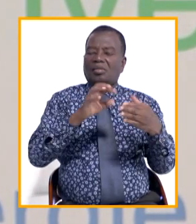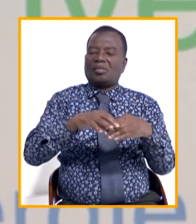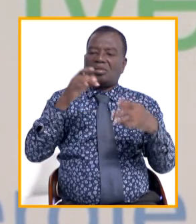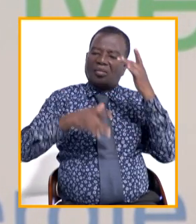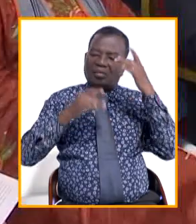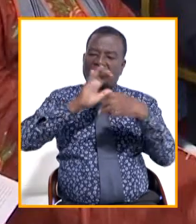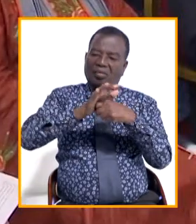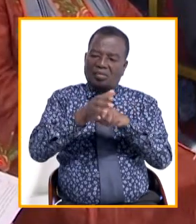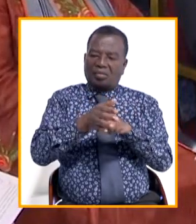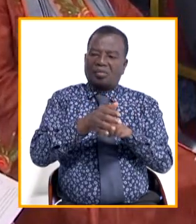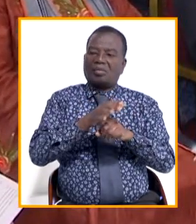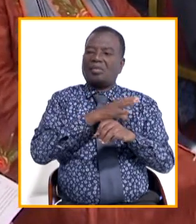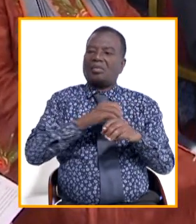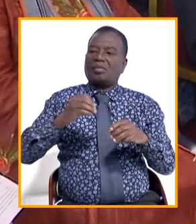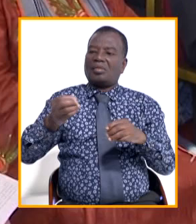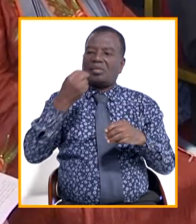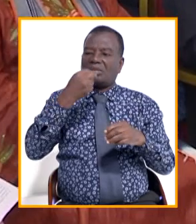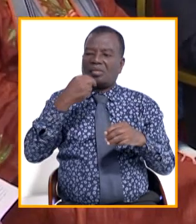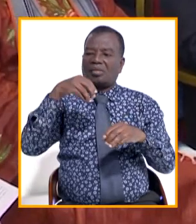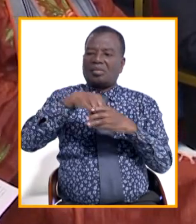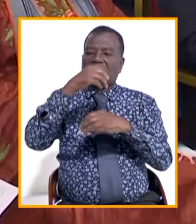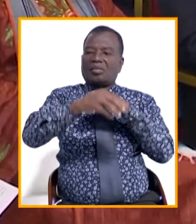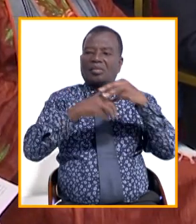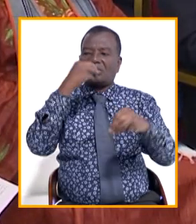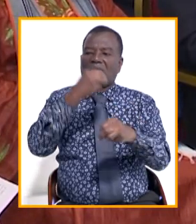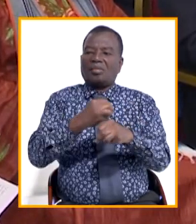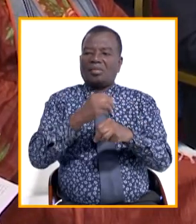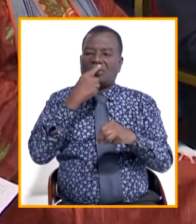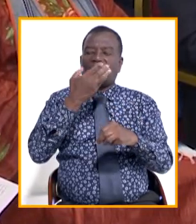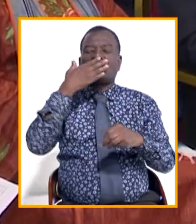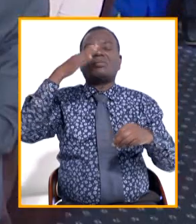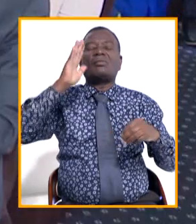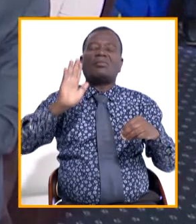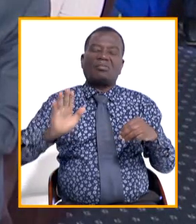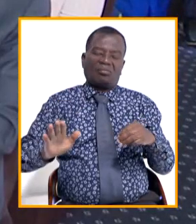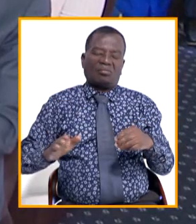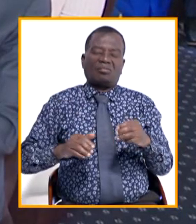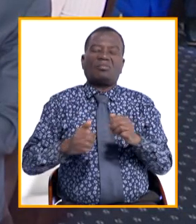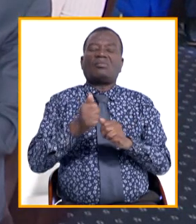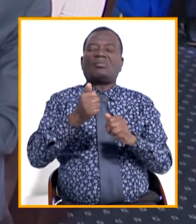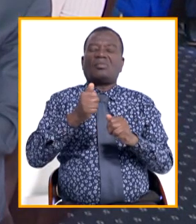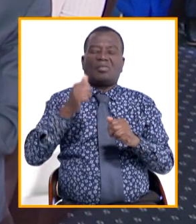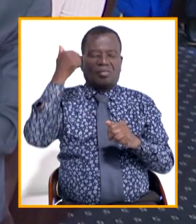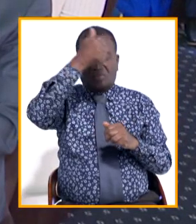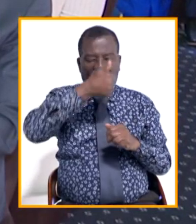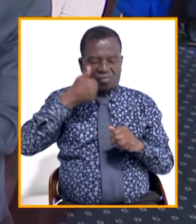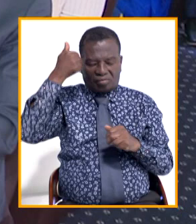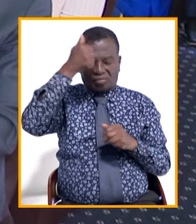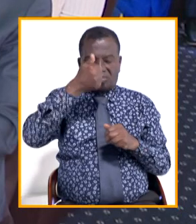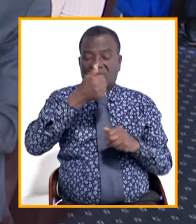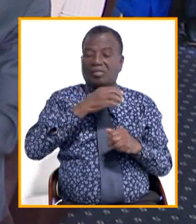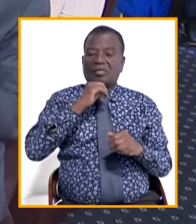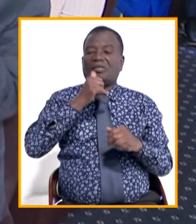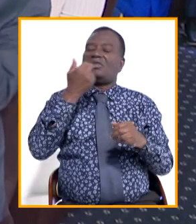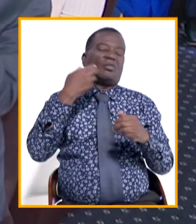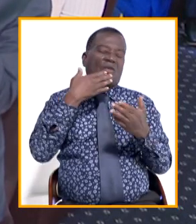Cette dégradation alarmante de la nutrition dans le monde est malheureusement plus ressentie en Afrique. Il